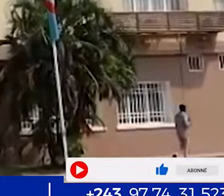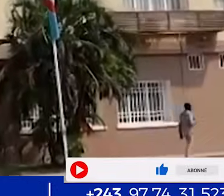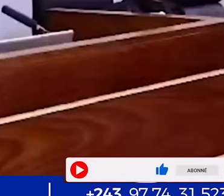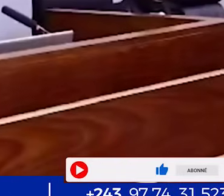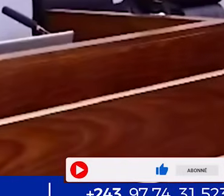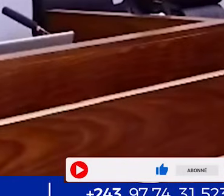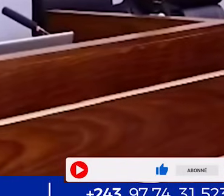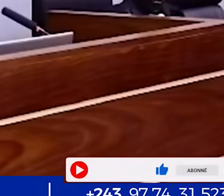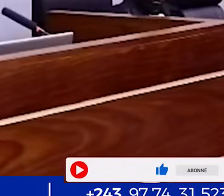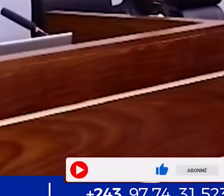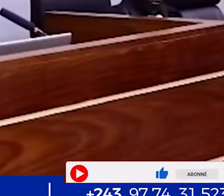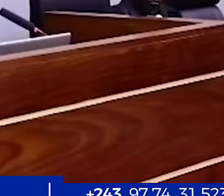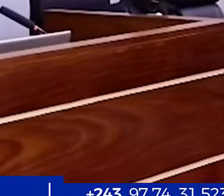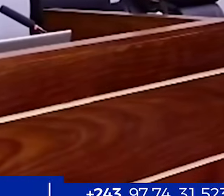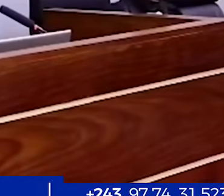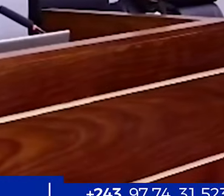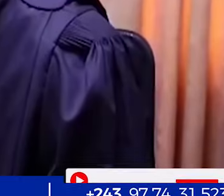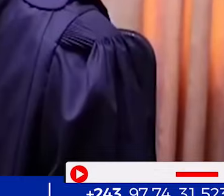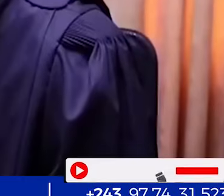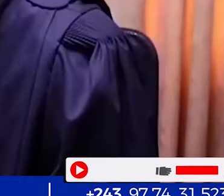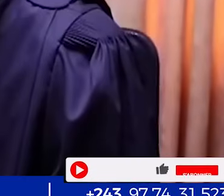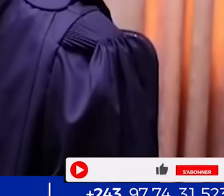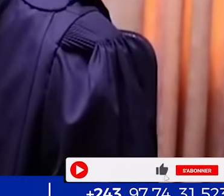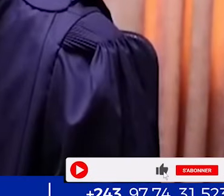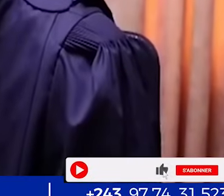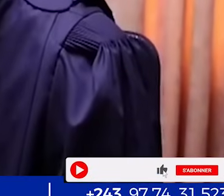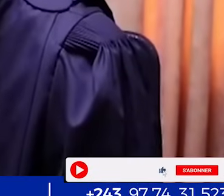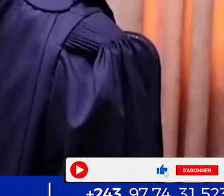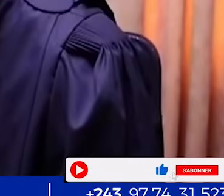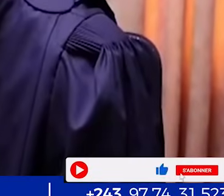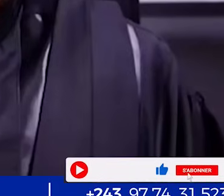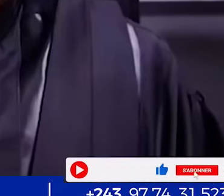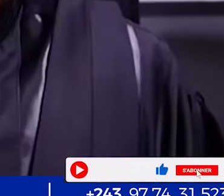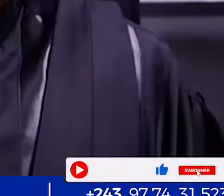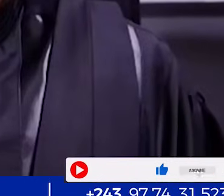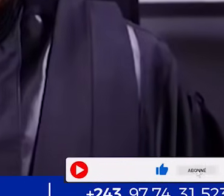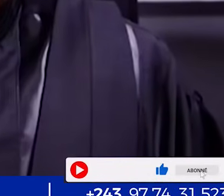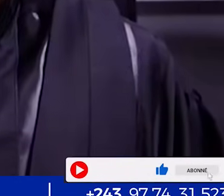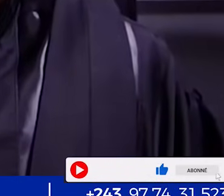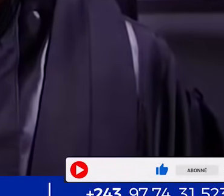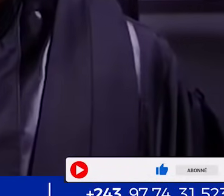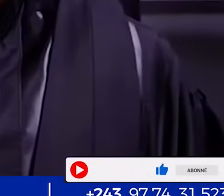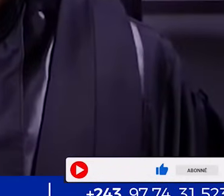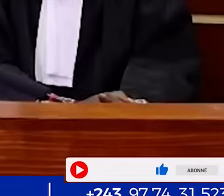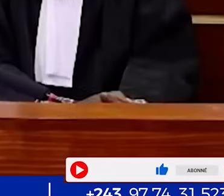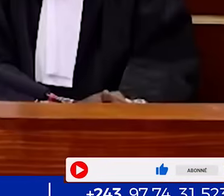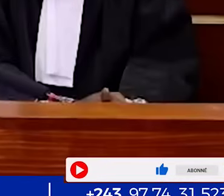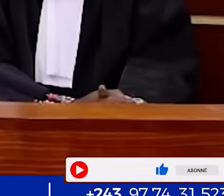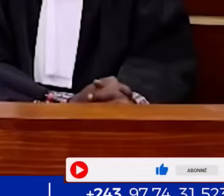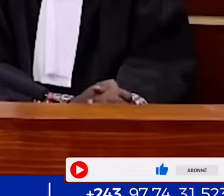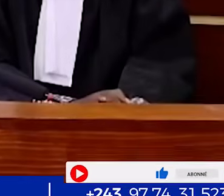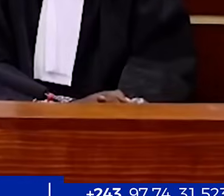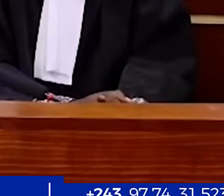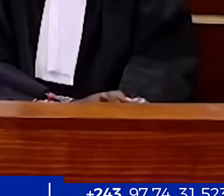cause les comptables publics accusés de faute de gestion. Ce vendredi, la comptable Moya Kabuela,